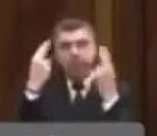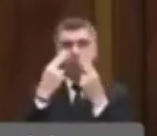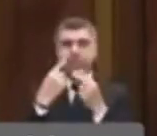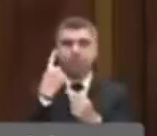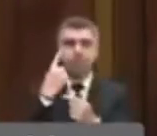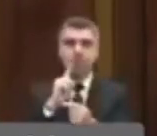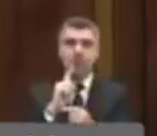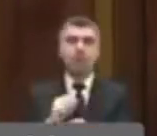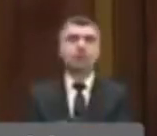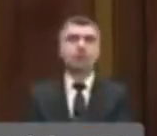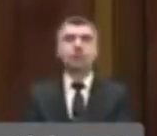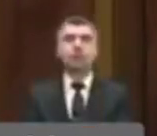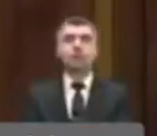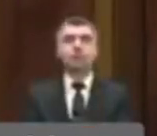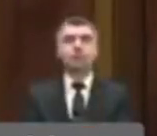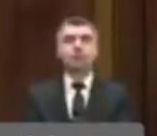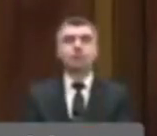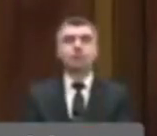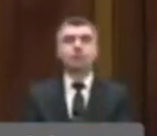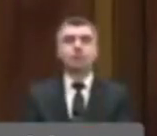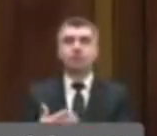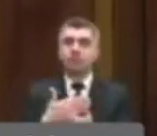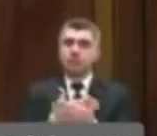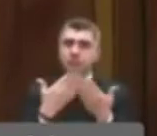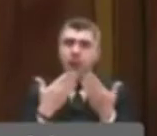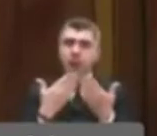عجبتناش، ولكن رفقنا في الصباح بخير،